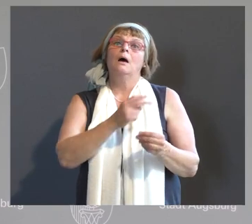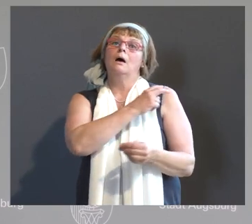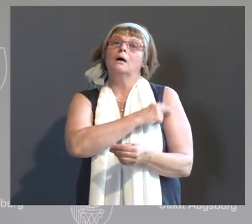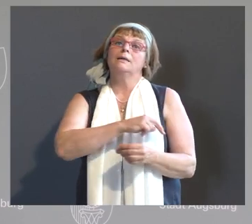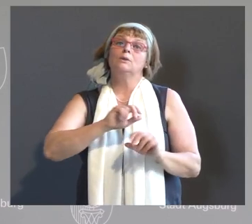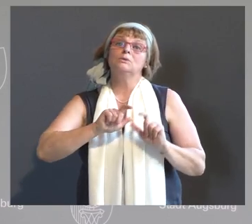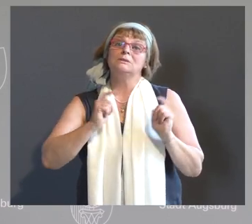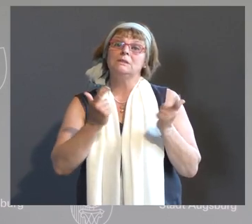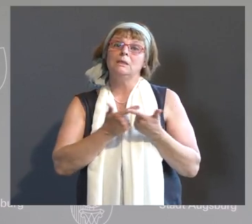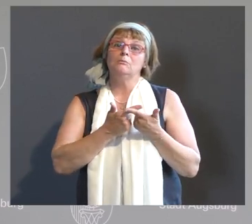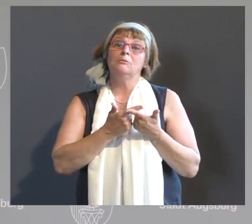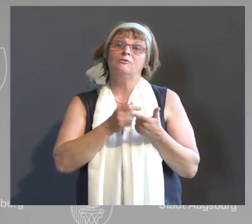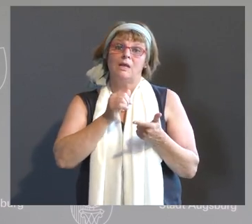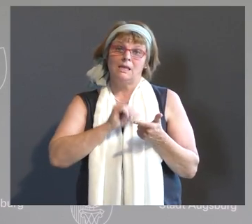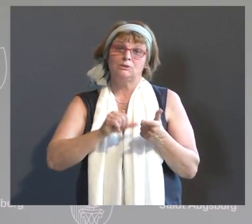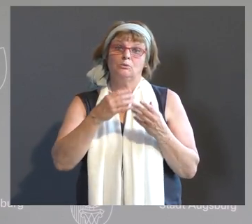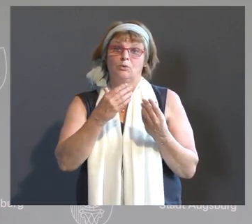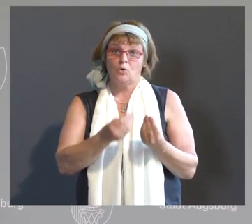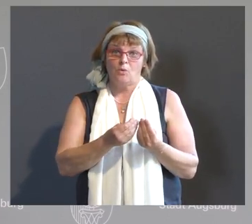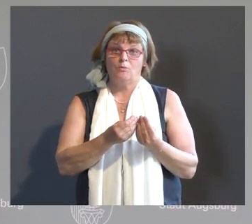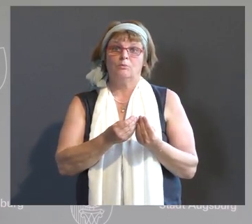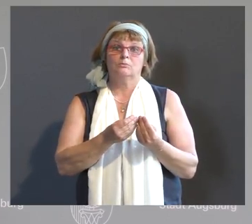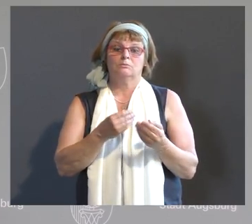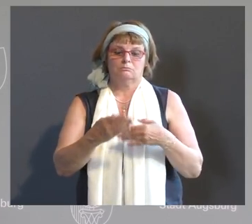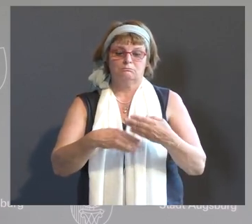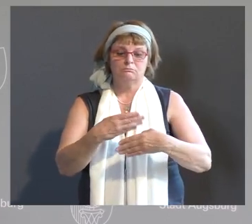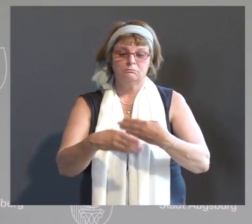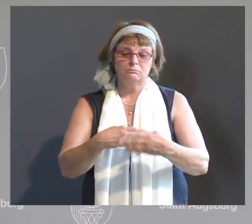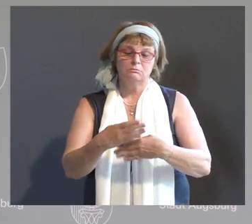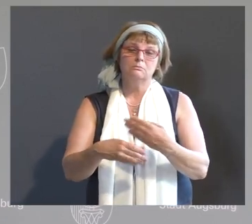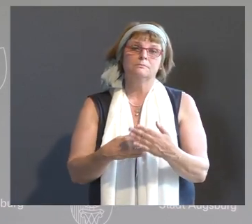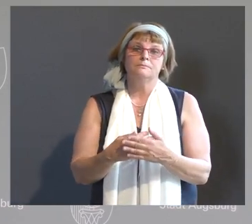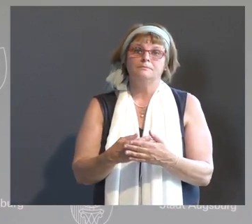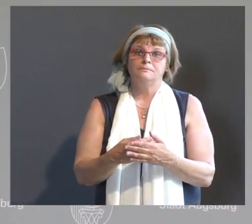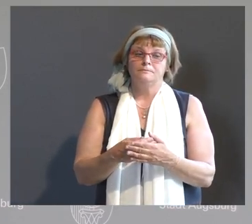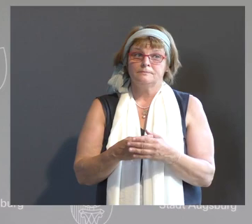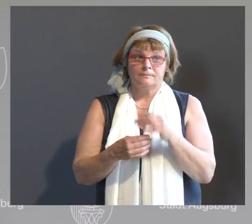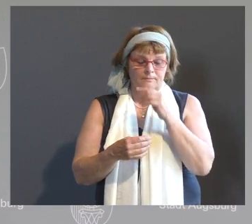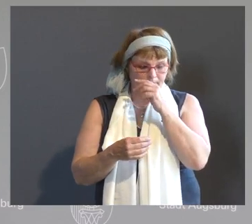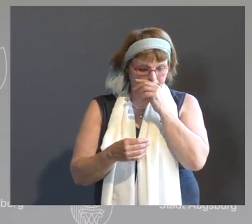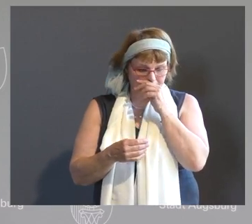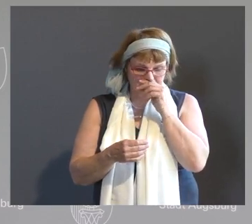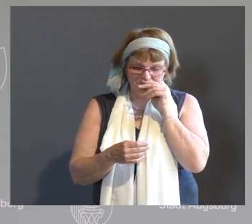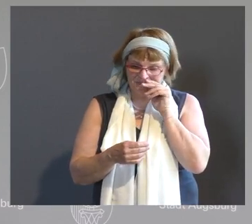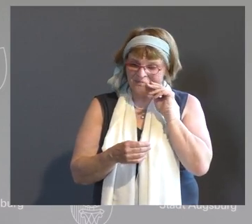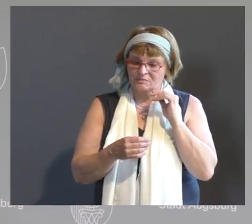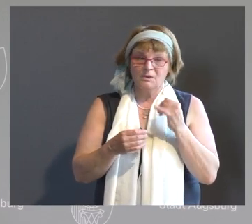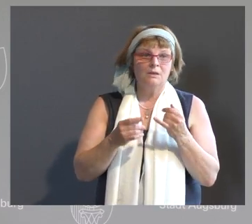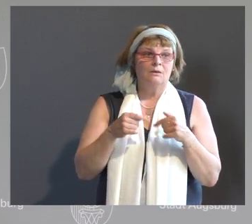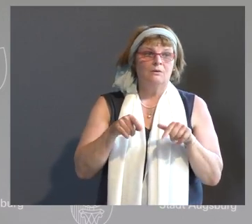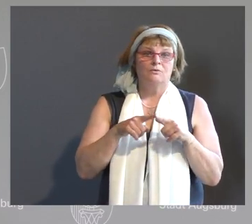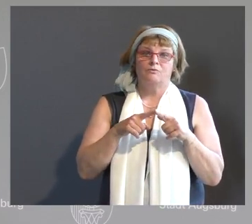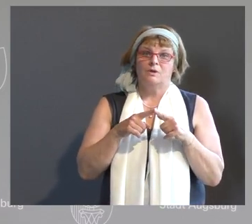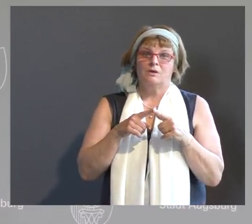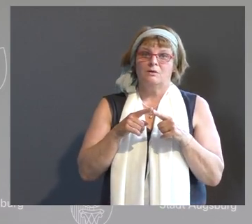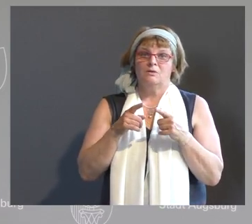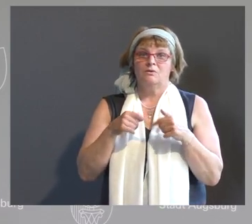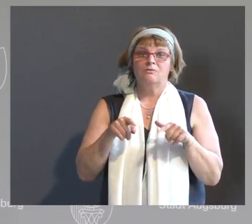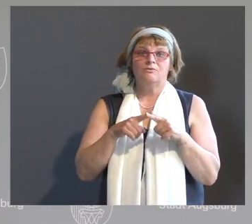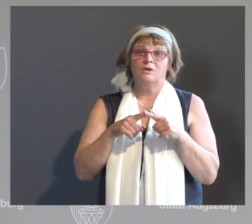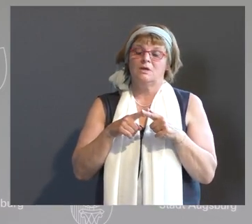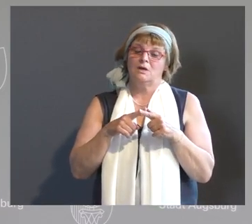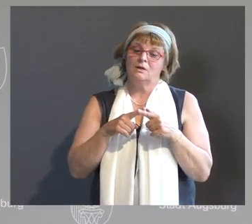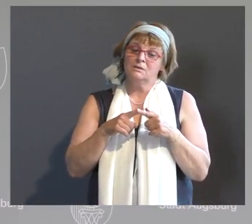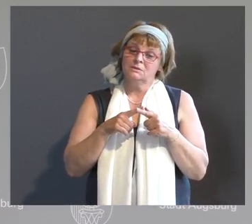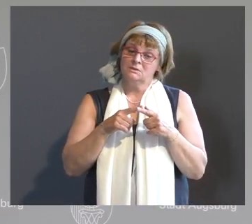weiterhin dienstfähig, ich sage vorbehaltlich der weiteren Entwicklung, Stand heute war es noch so, aber ganz ehrlich, wir sind dazu da, dass wir damit